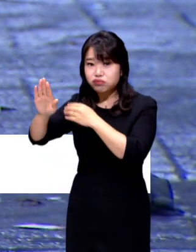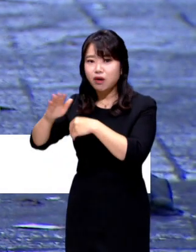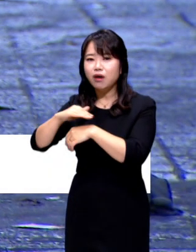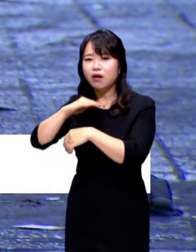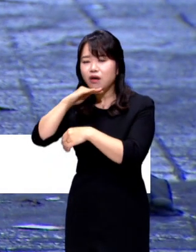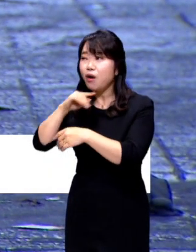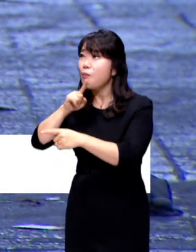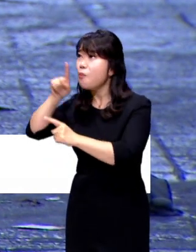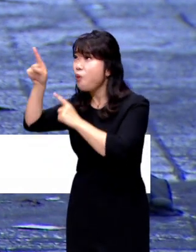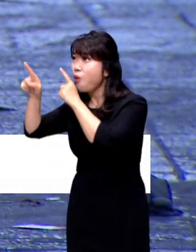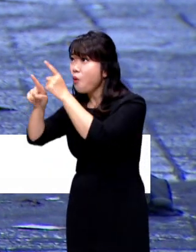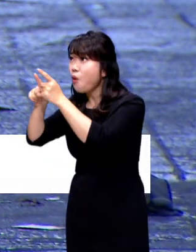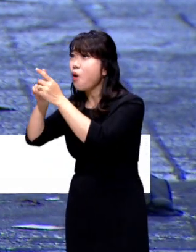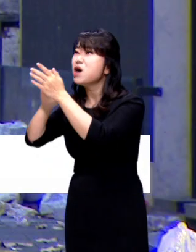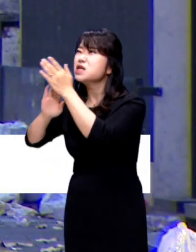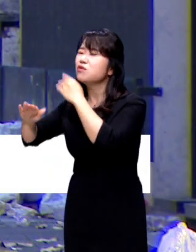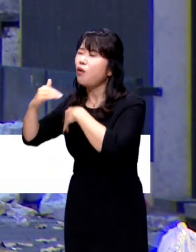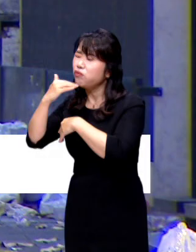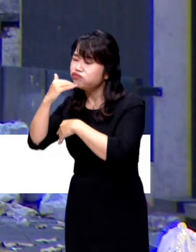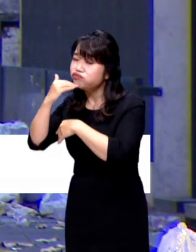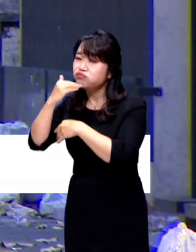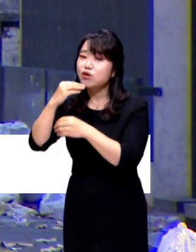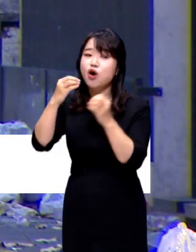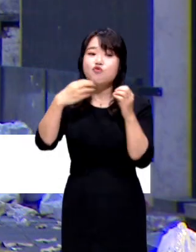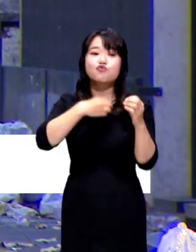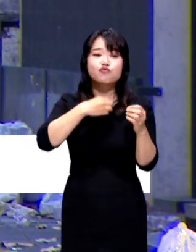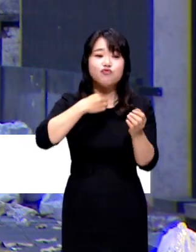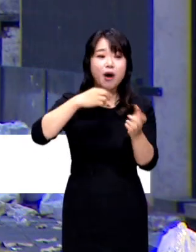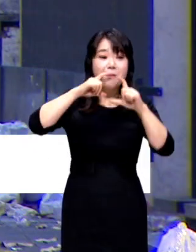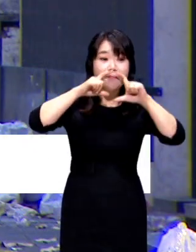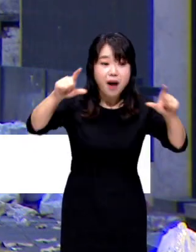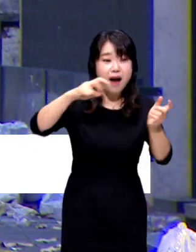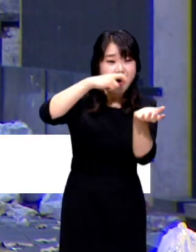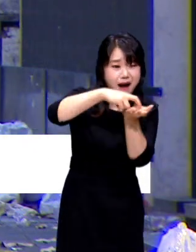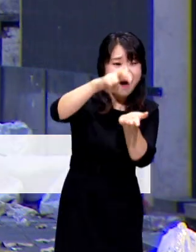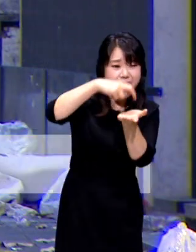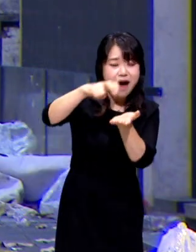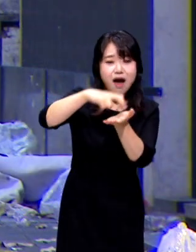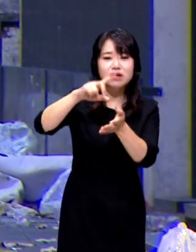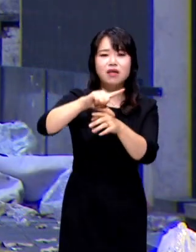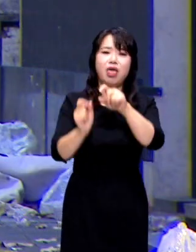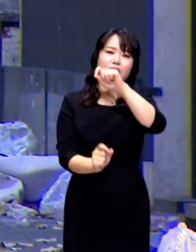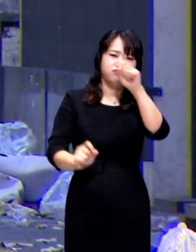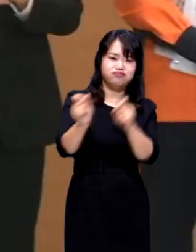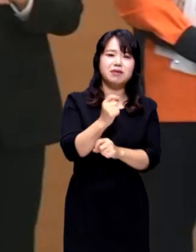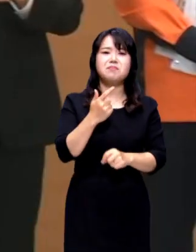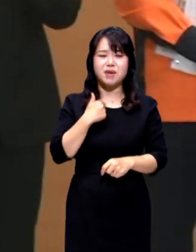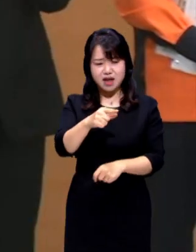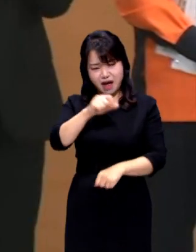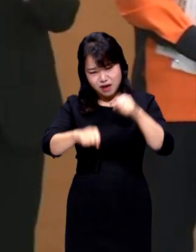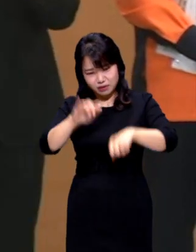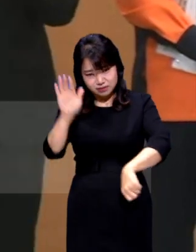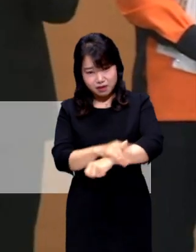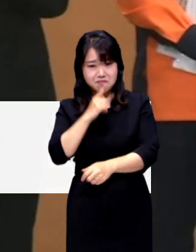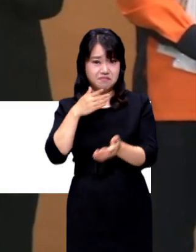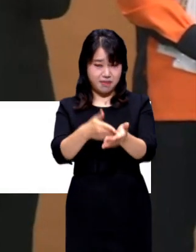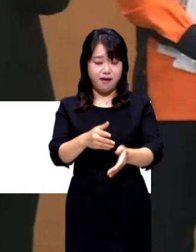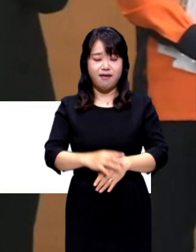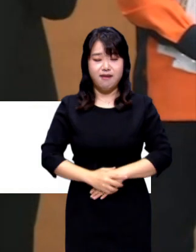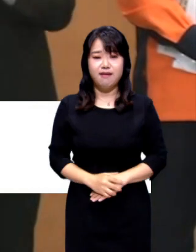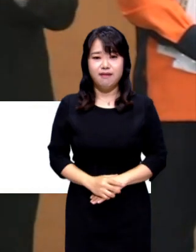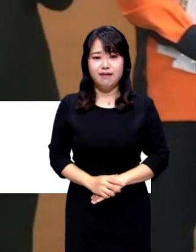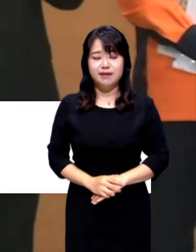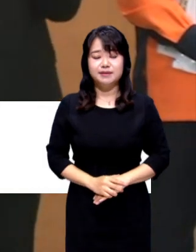이후에 이루어져 서울시와 용산구의 시간대별 조치가 미흡했다는 지적이 나오고 있습니다. 재난문자